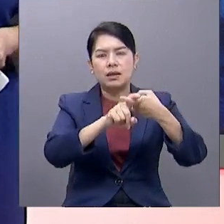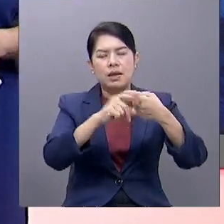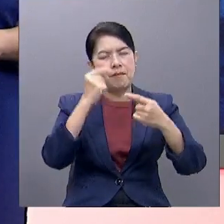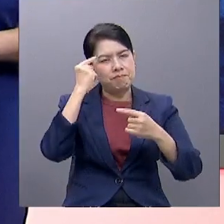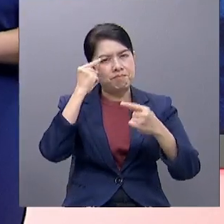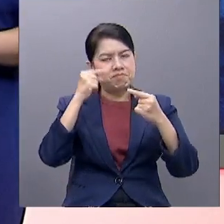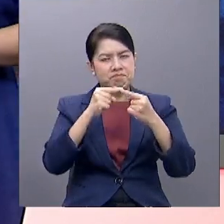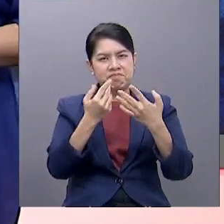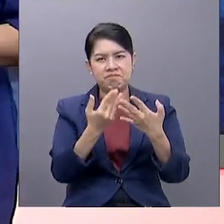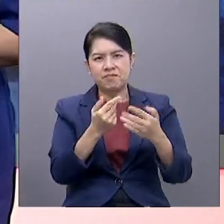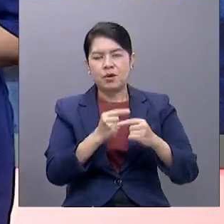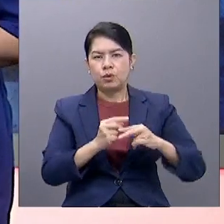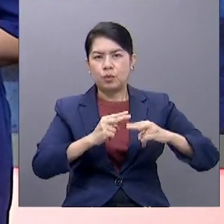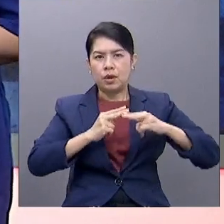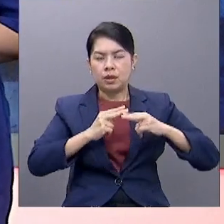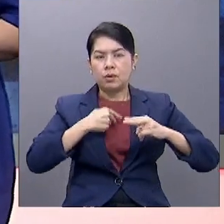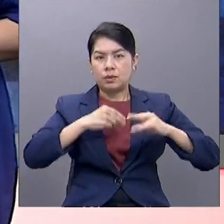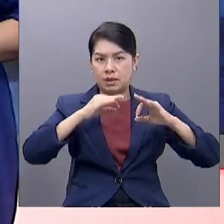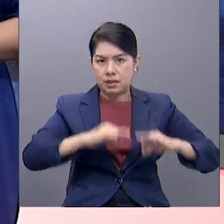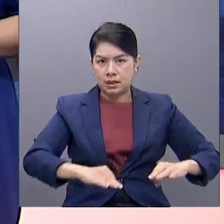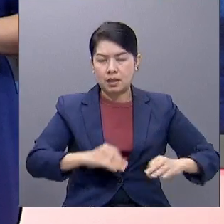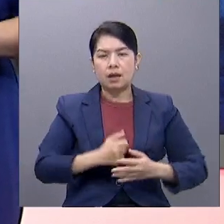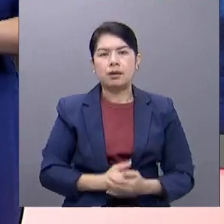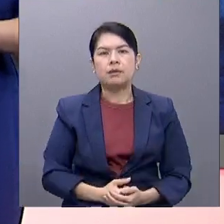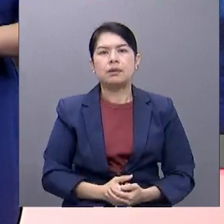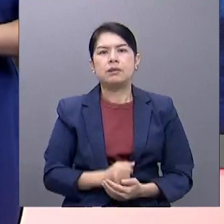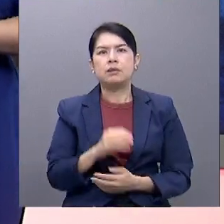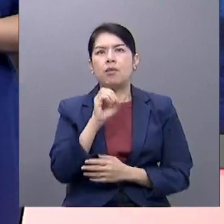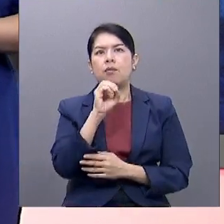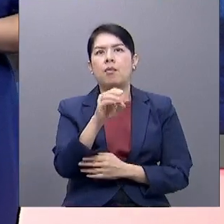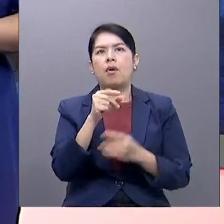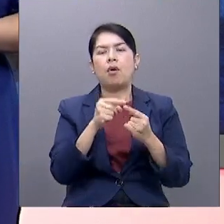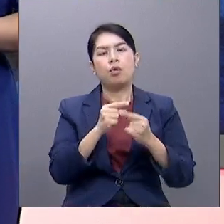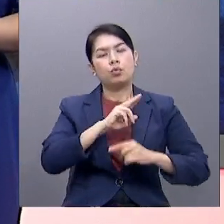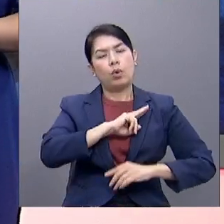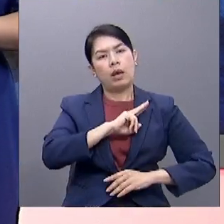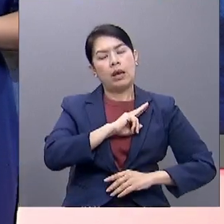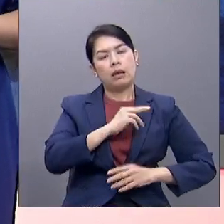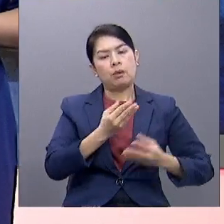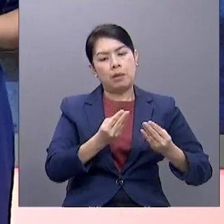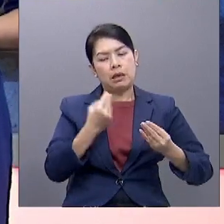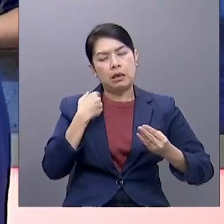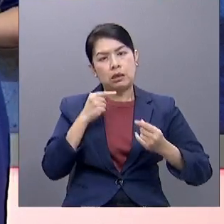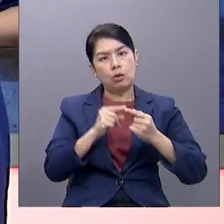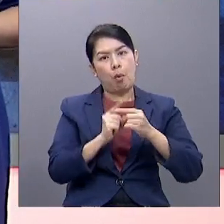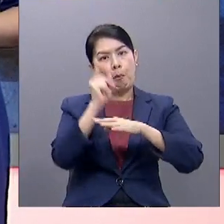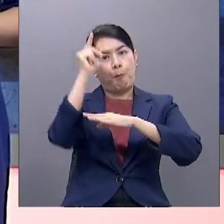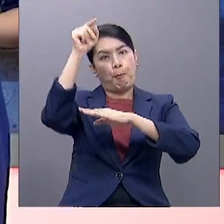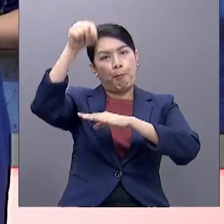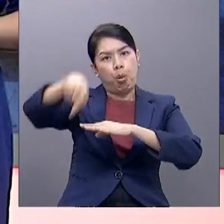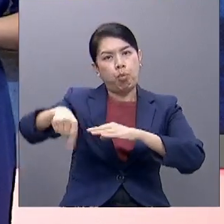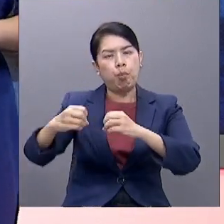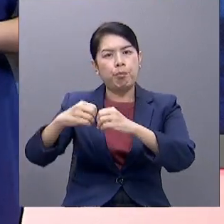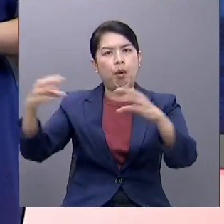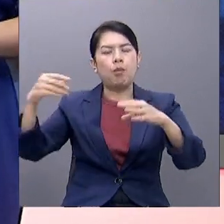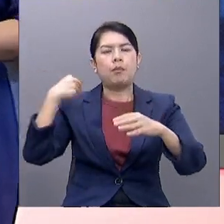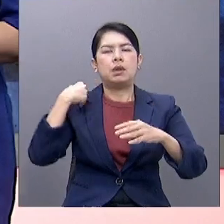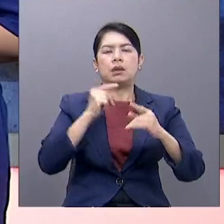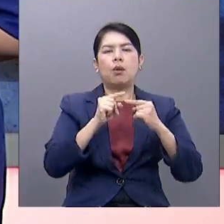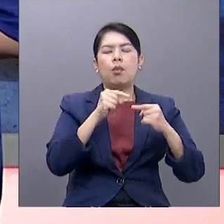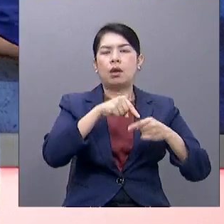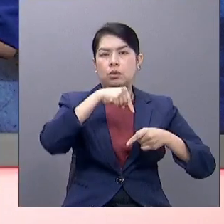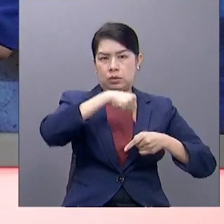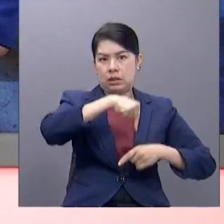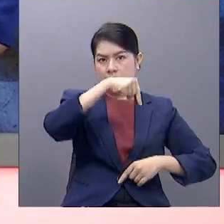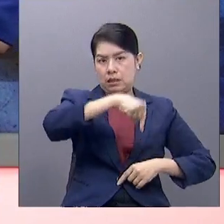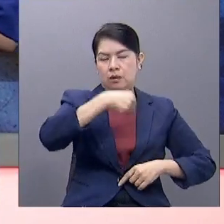ยรัสเซียจะใช้วิธีการยิงโจมตียูเครนจากฝั่งของรัสเซียรวมถึงการบุกเข้าไปโจมตีกองทัพยูเครนแล้ว